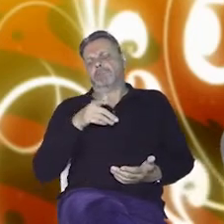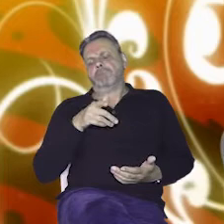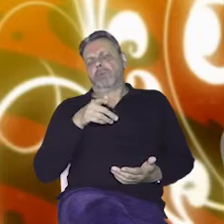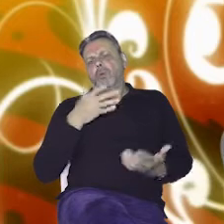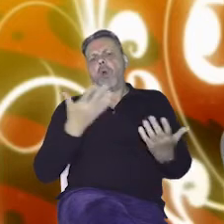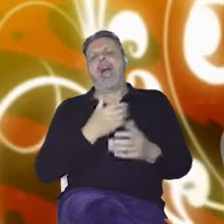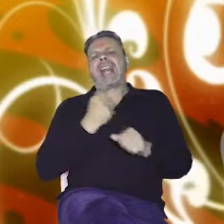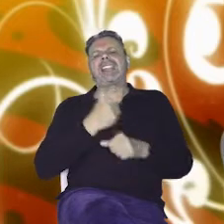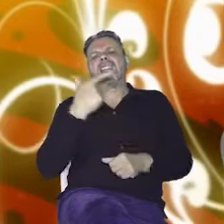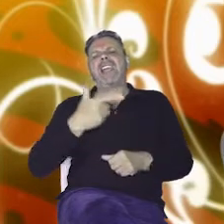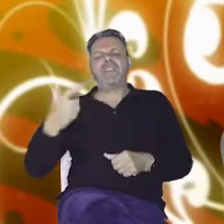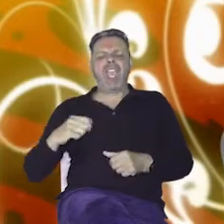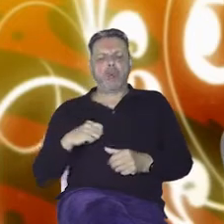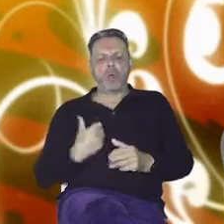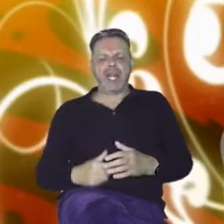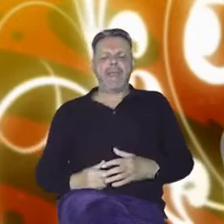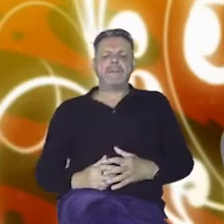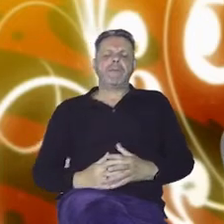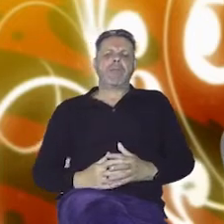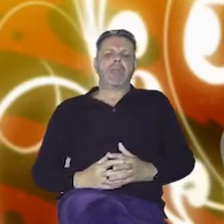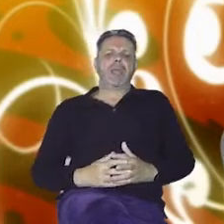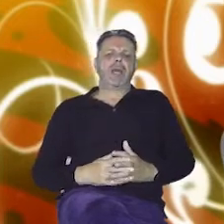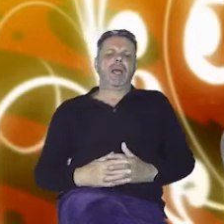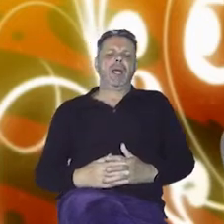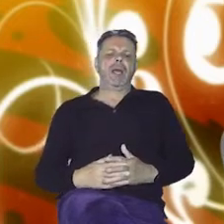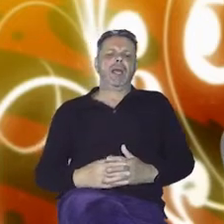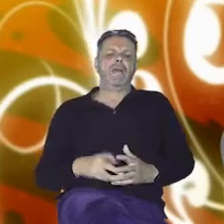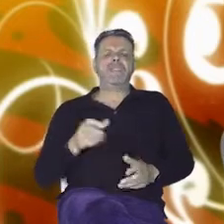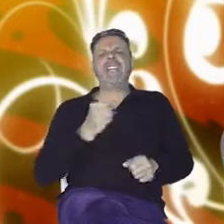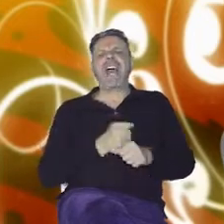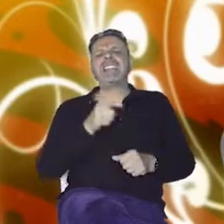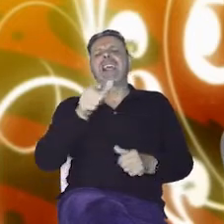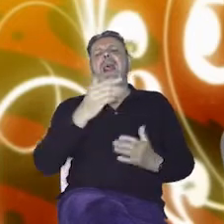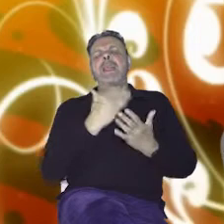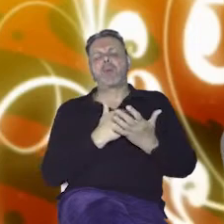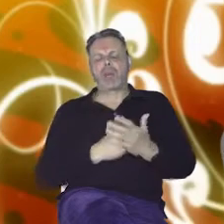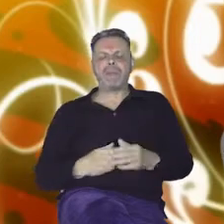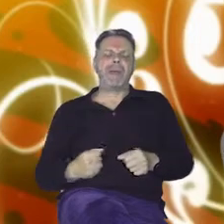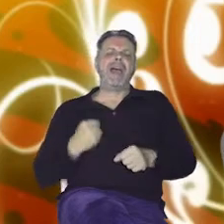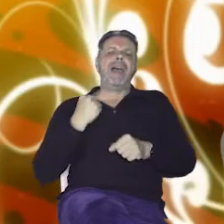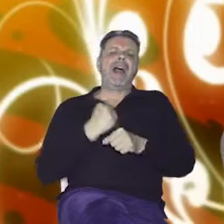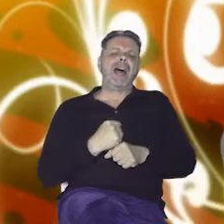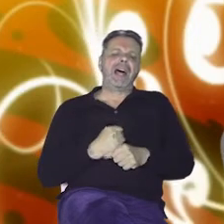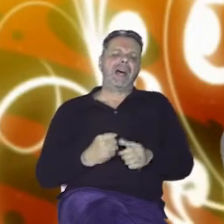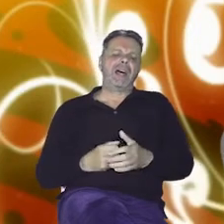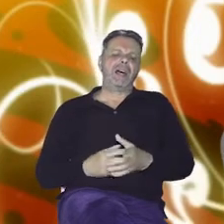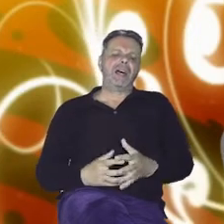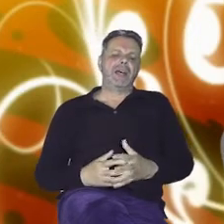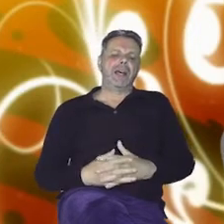22 godine ja poznam. Znači, htjela sam reći da radite na tim programima, da radite na, ja bih